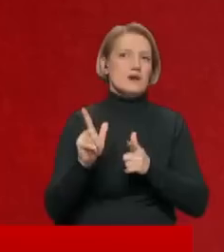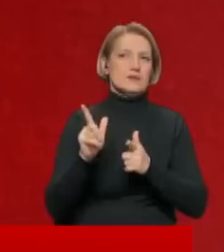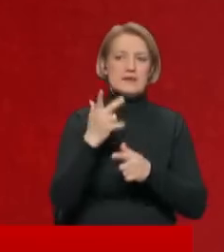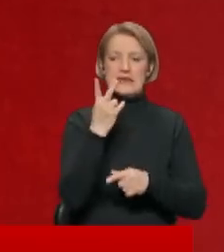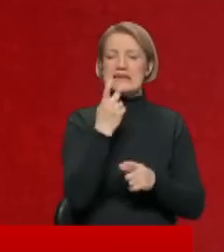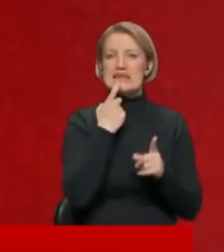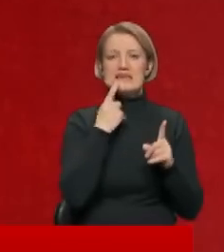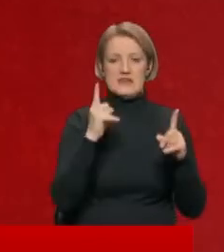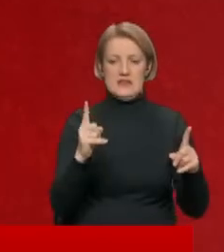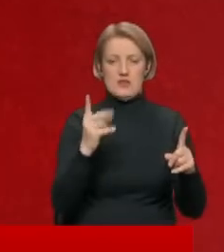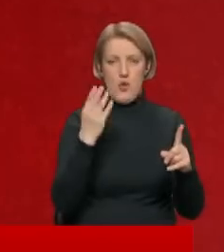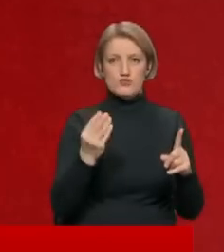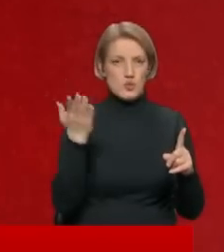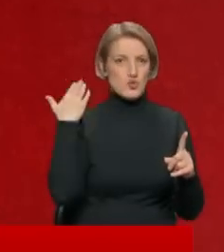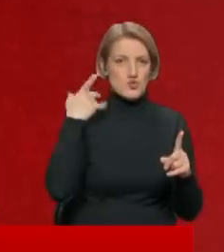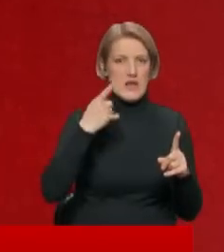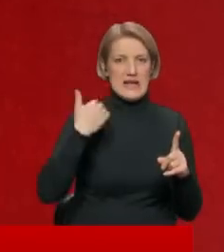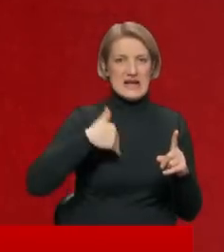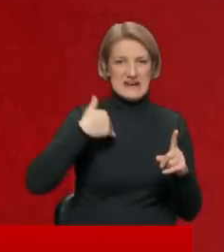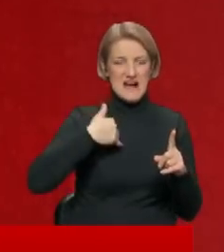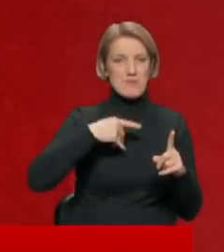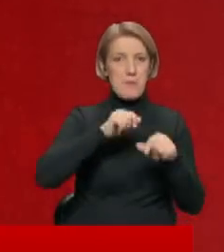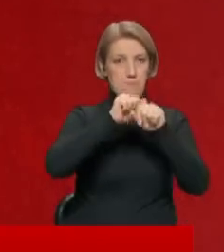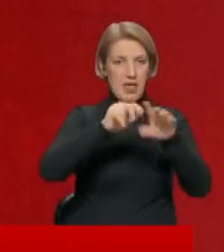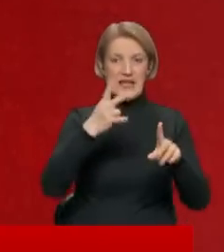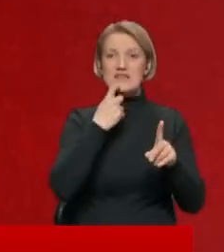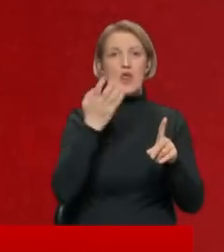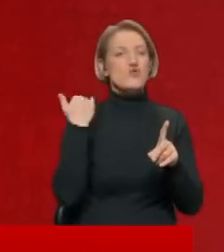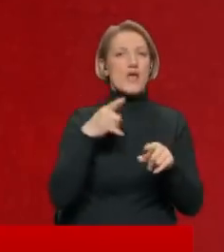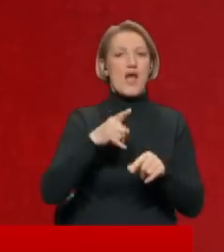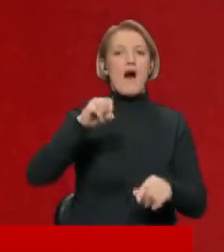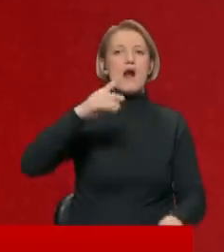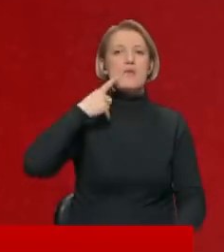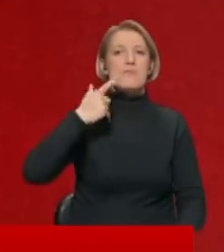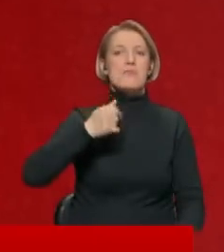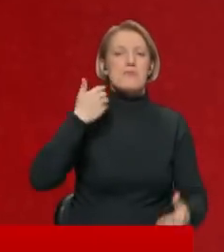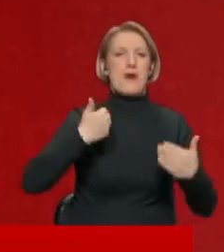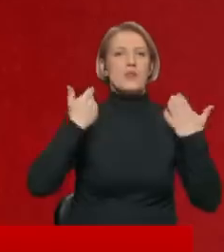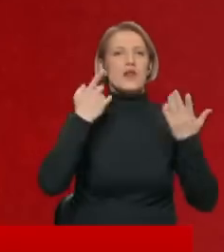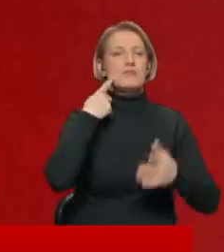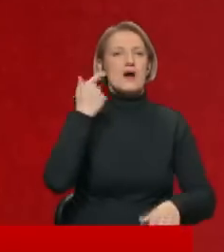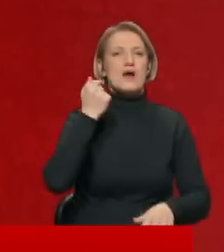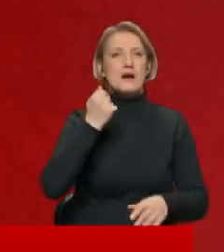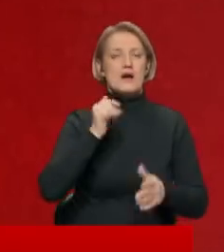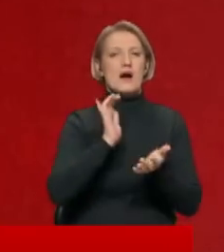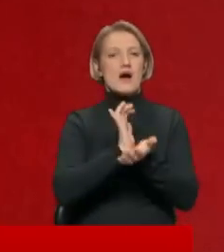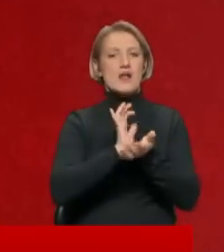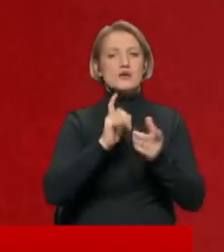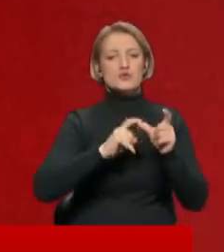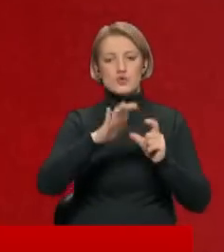iki yıl olmuş Hadise kamuya intikal eder dedi Adalet Bakanlığı Aile Sosyal planlamalar